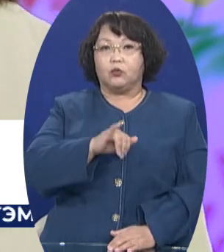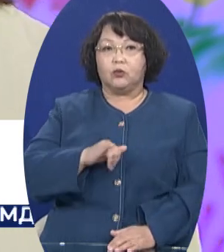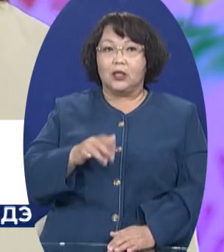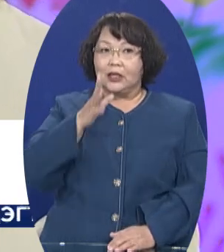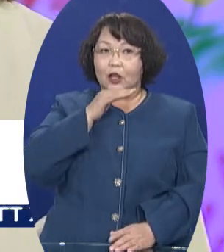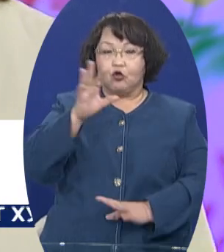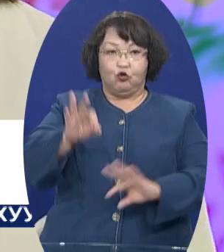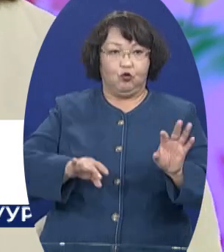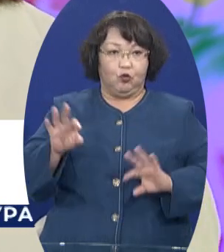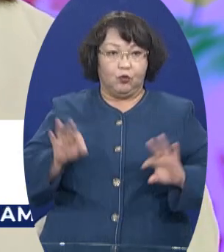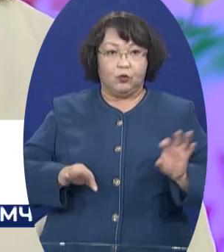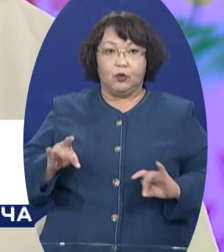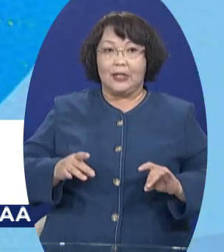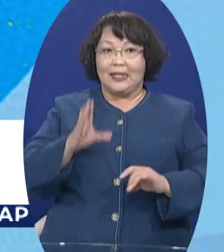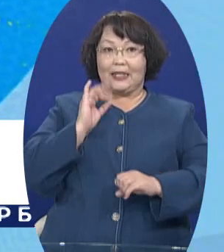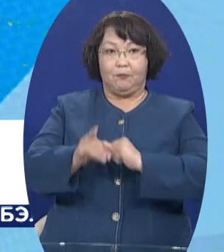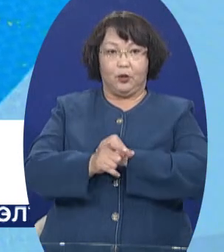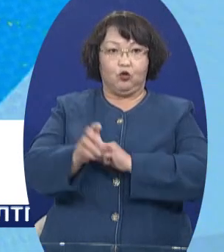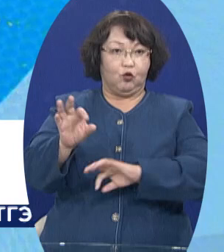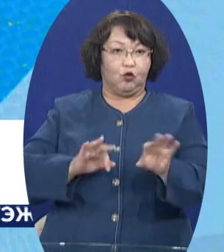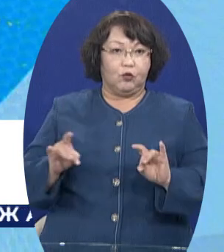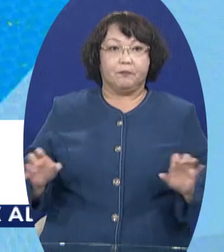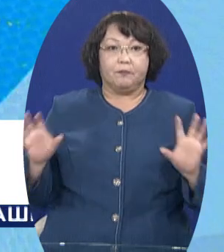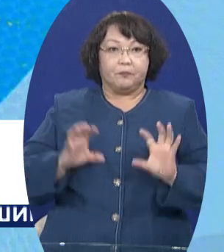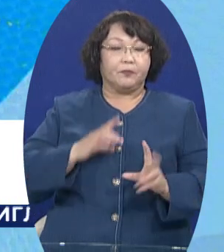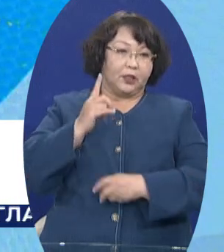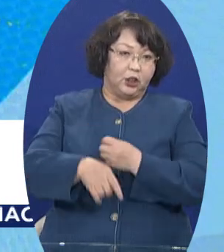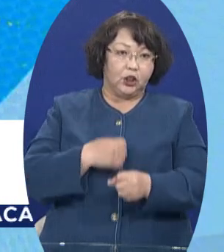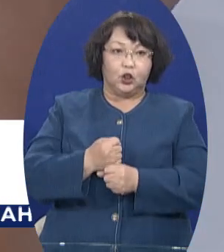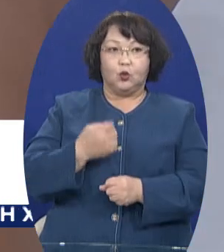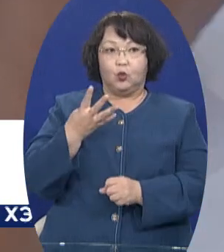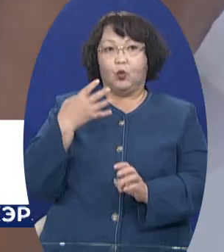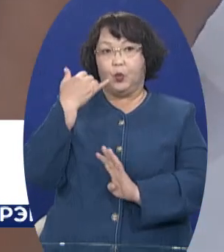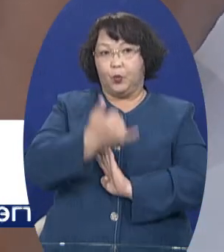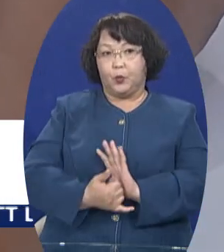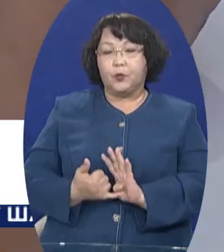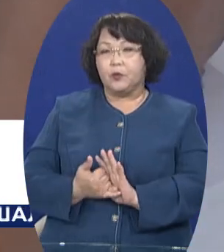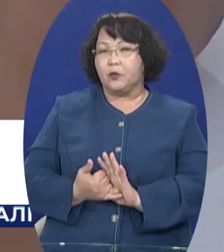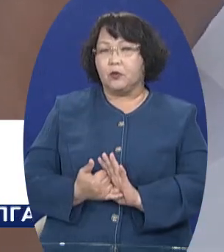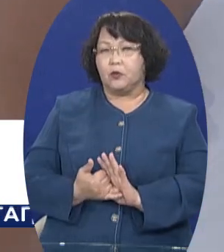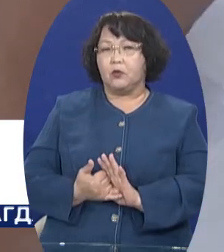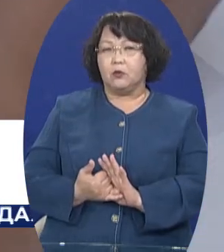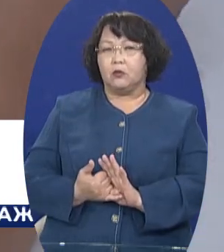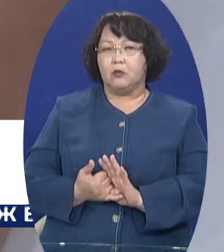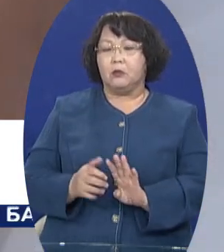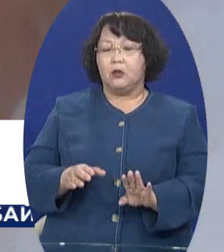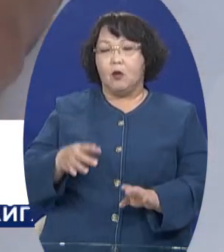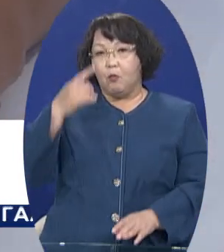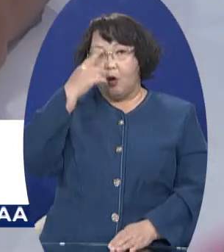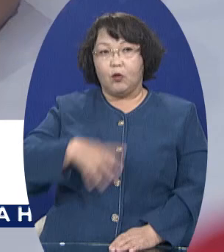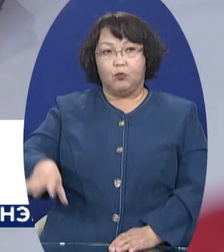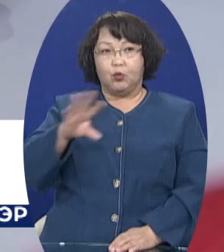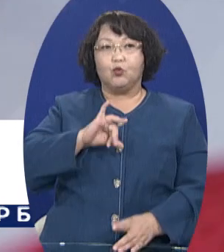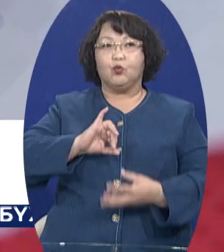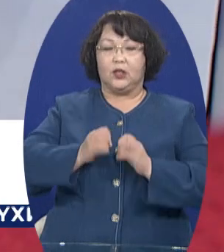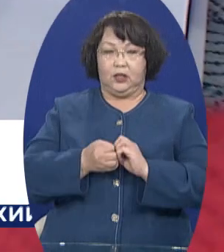янз бүрийн олон төрлийн ингээд салбарын хүмүүс байсан. Тэгээд тэр газар бол ингээд жилийн дөрөв илрэл ингээд байнгын бүтээн байгуулалт хийх боломжтой байдаг ч юм уу. Тэгээд монголчууд болохоор яг таахэр яг